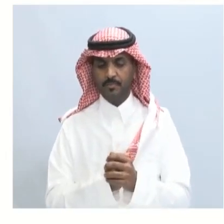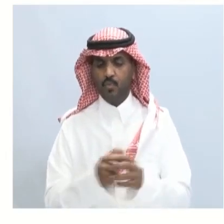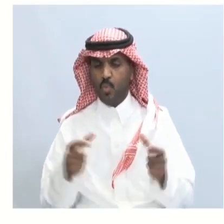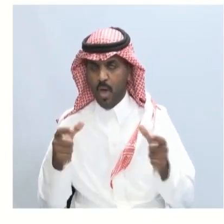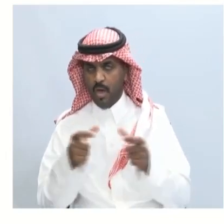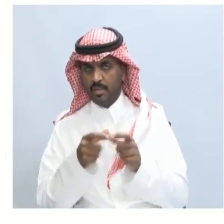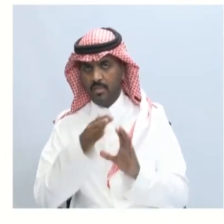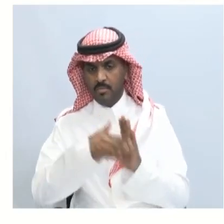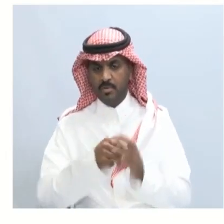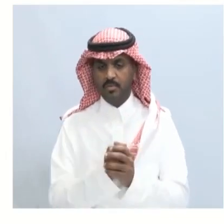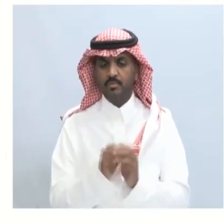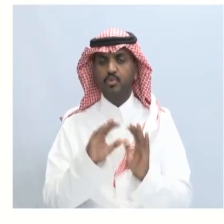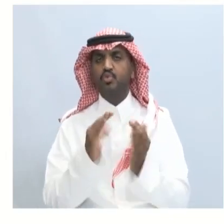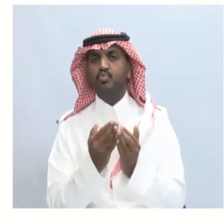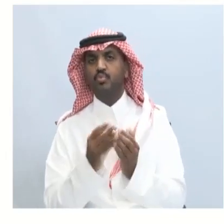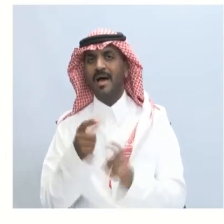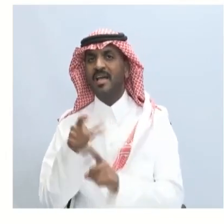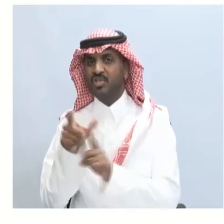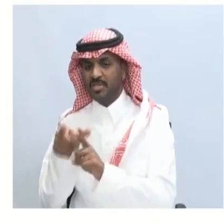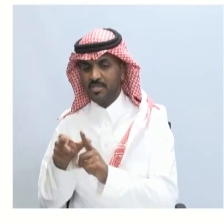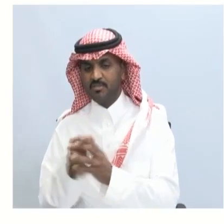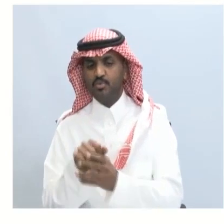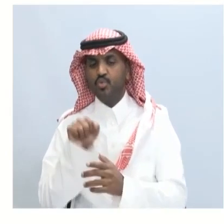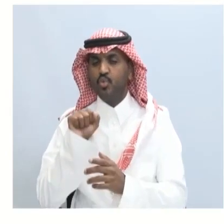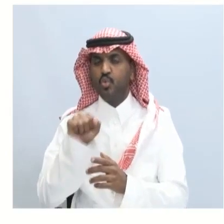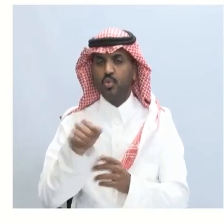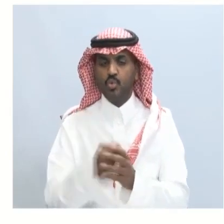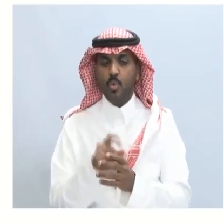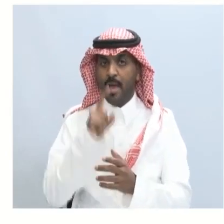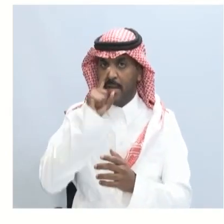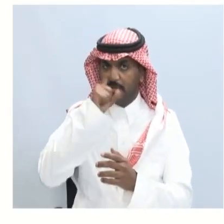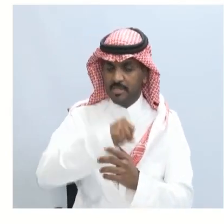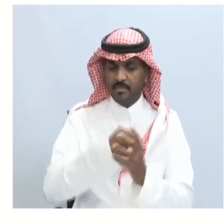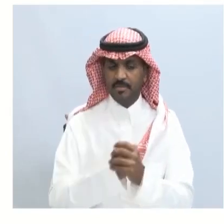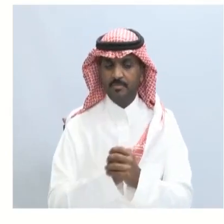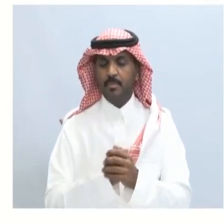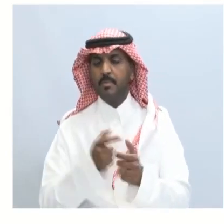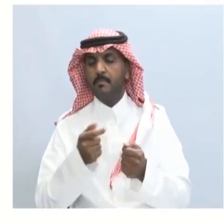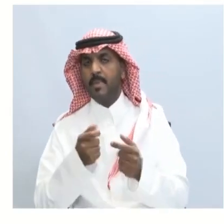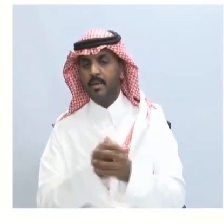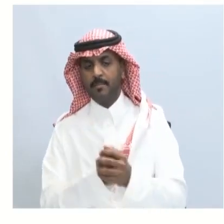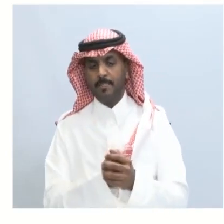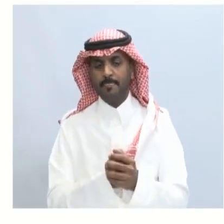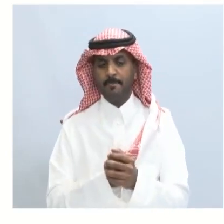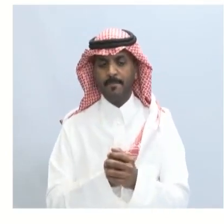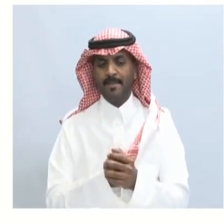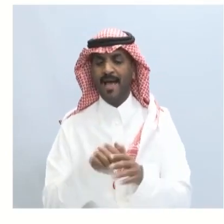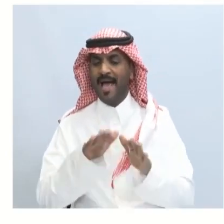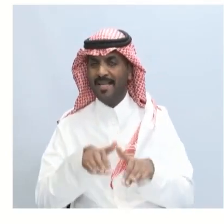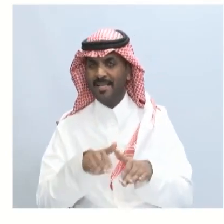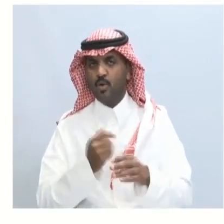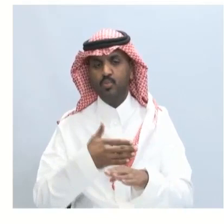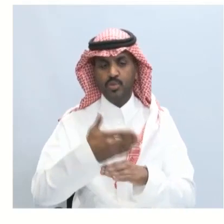يتضمن مجموع مال الش شخصي من حقوق وما عليه من ماذا من التزامات حاليه